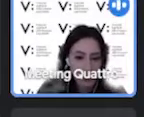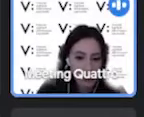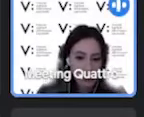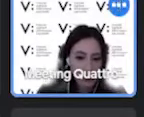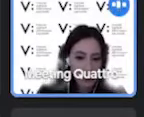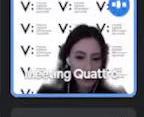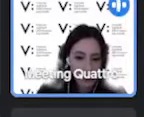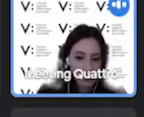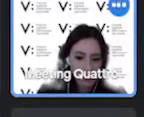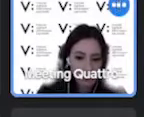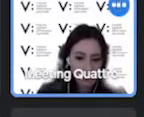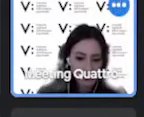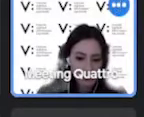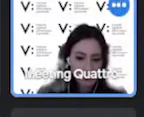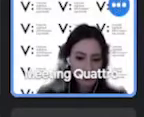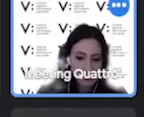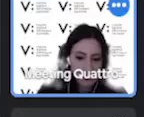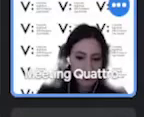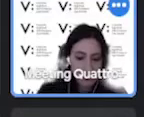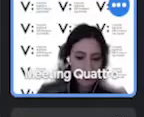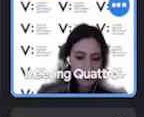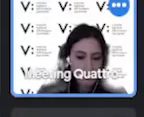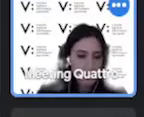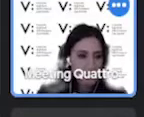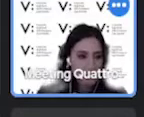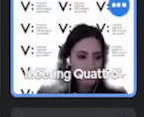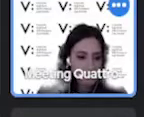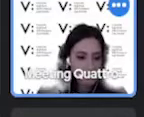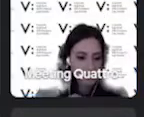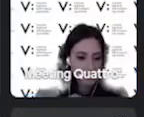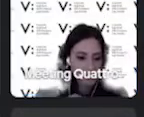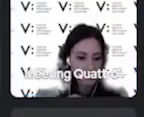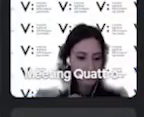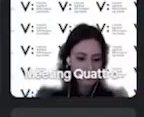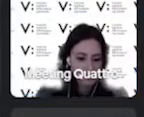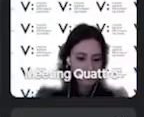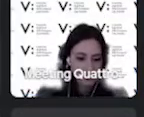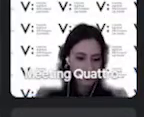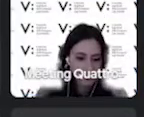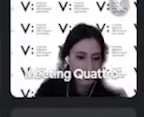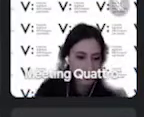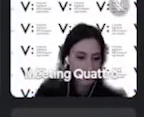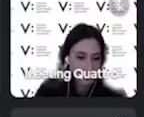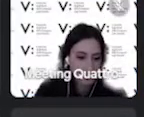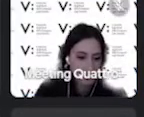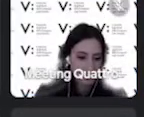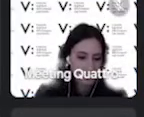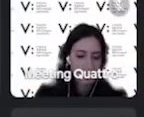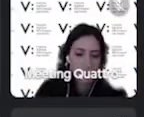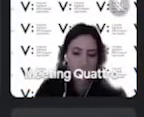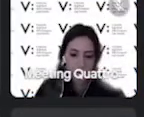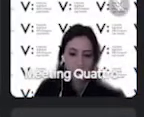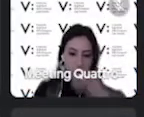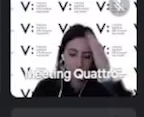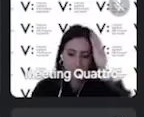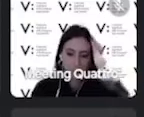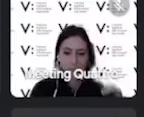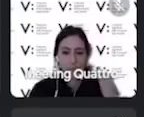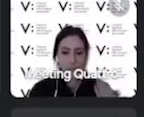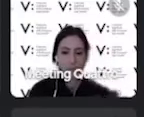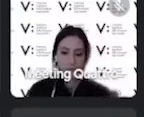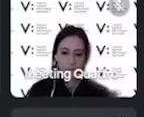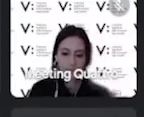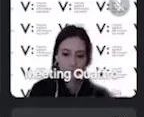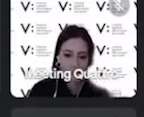Chiede Mario Cirillo. Sì. Allora, si accede, come vi ho detto prima, si accede